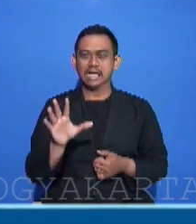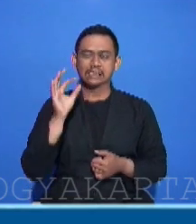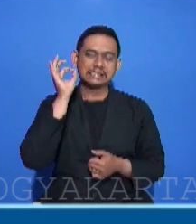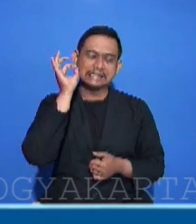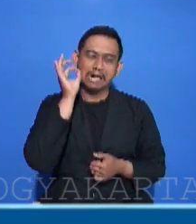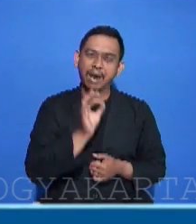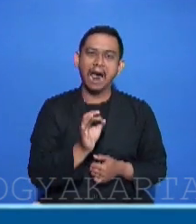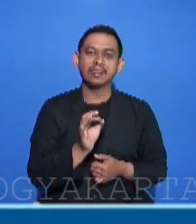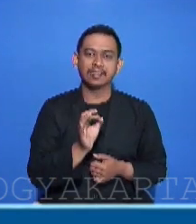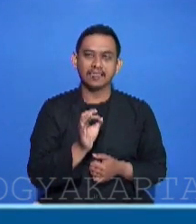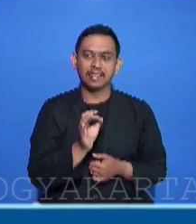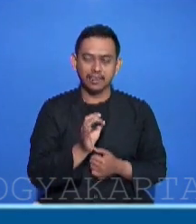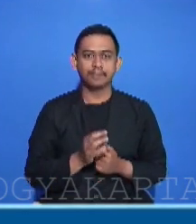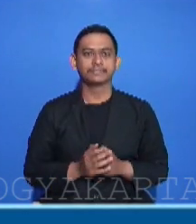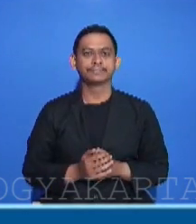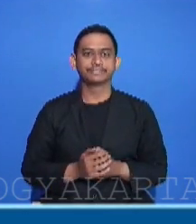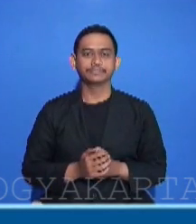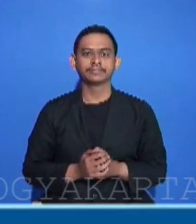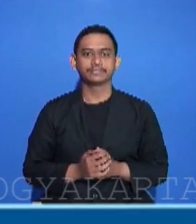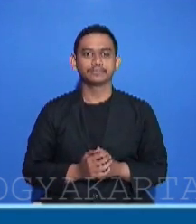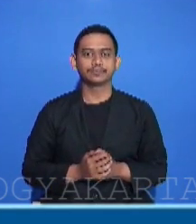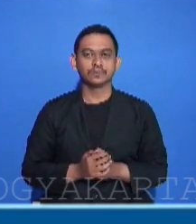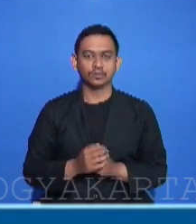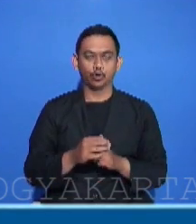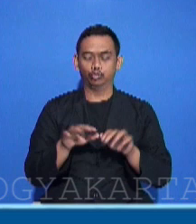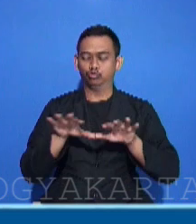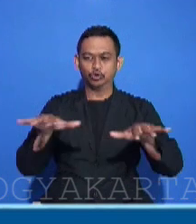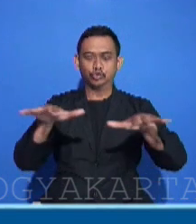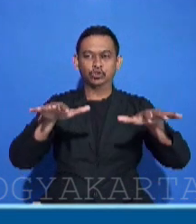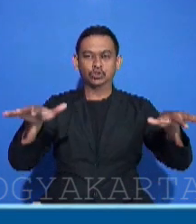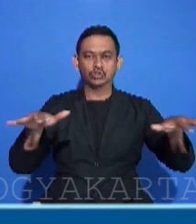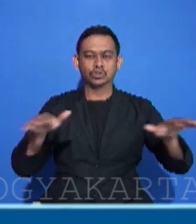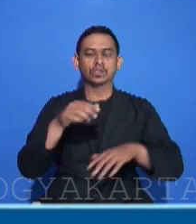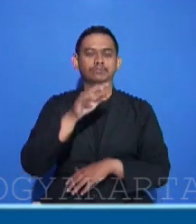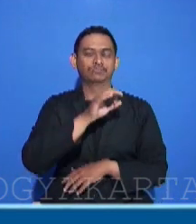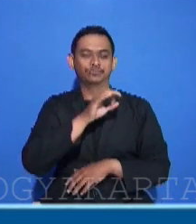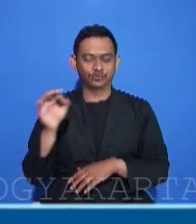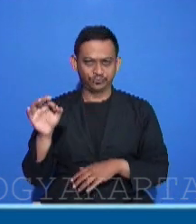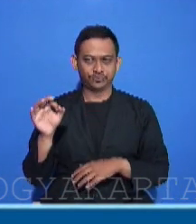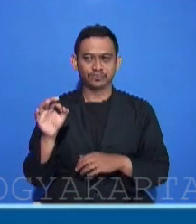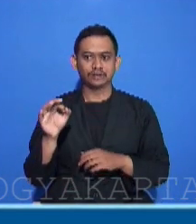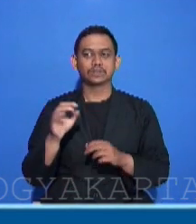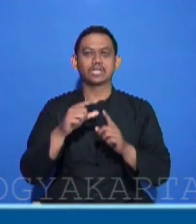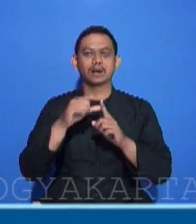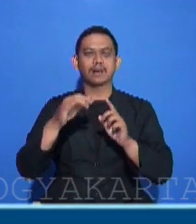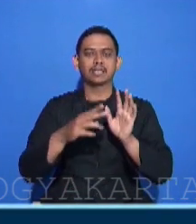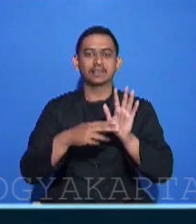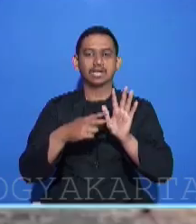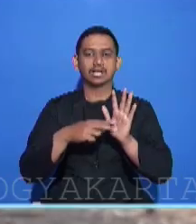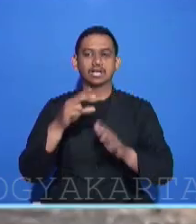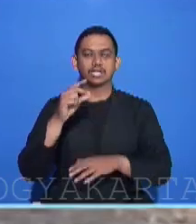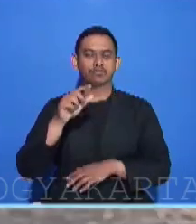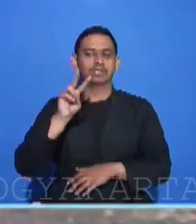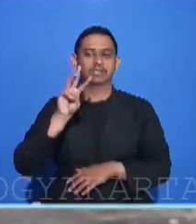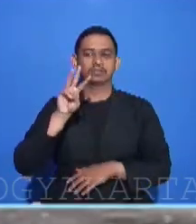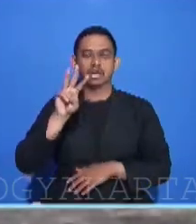untuk penyiraman ini sehari itu sekitar 3000 kalau untuk diesel itu satu harinya 3 liter